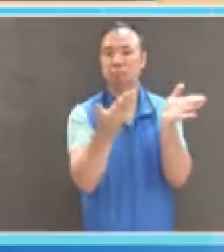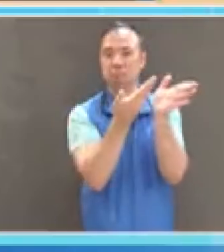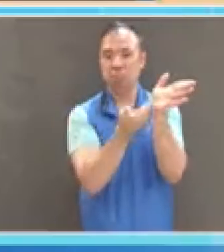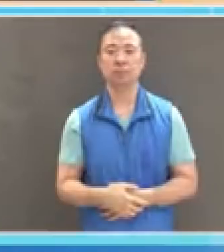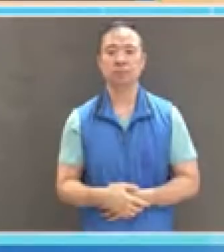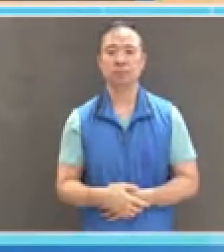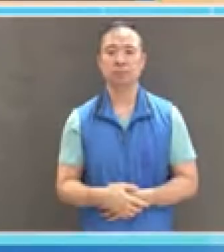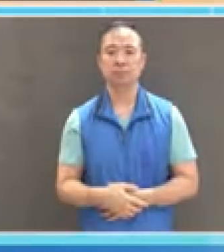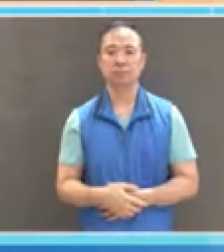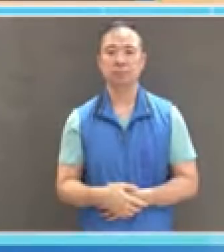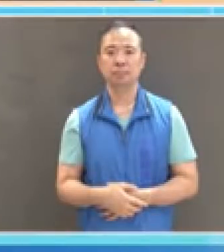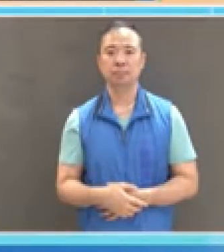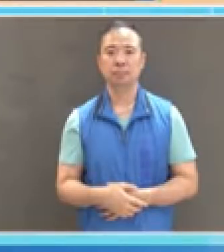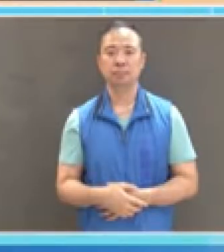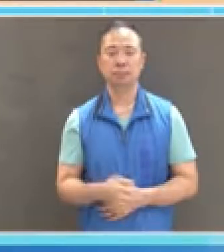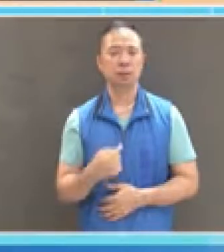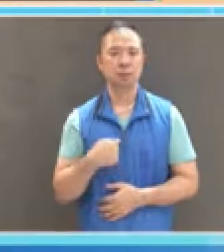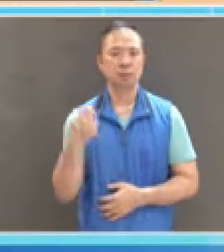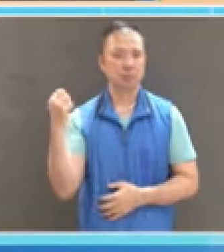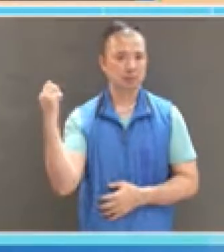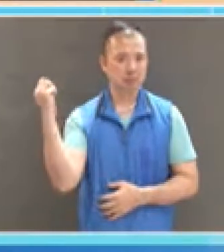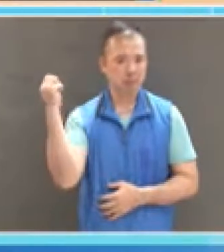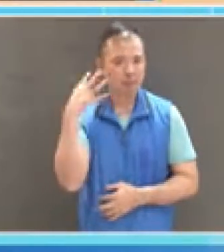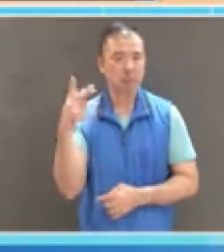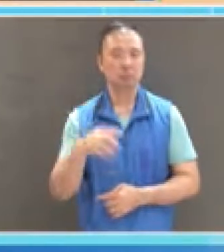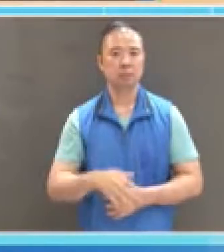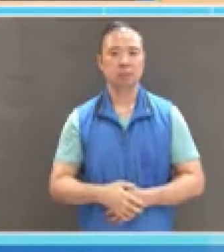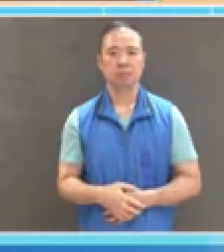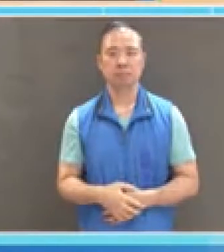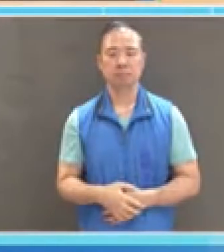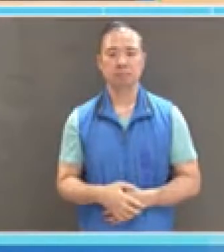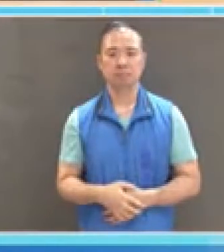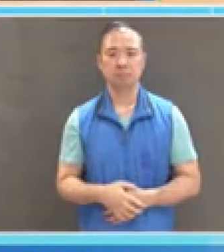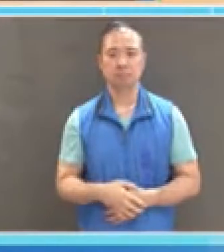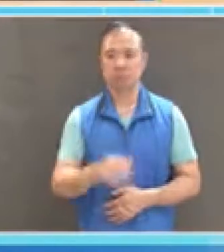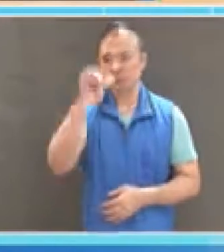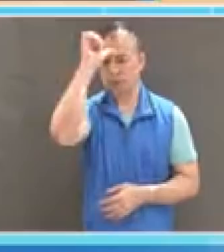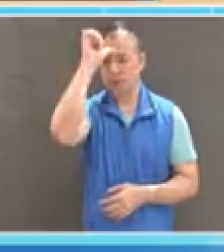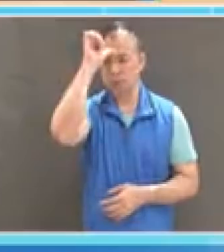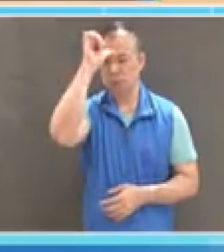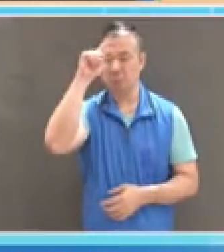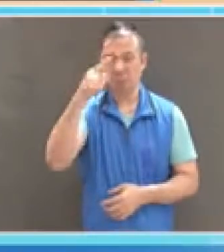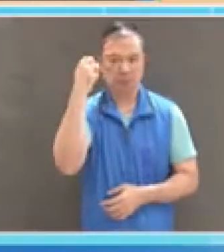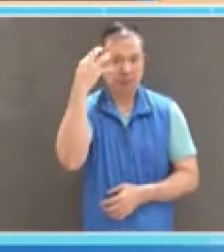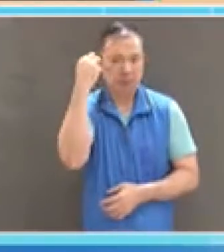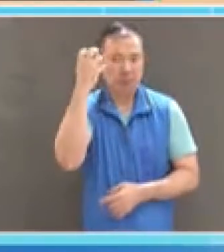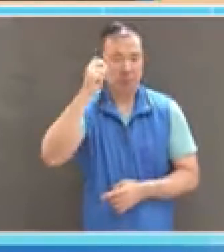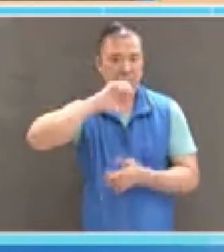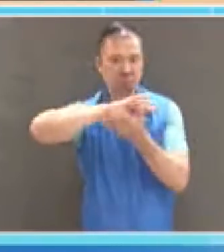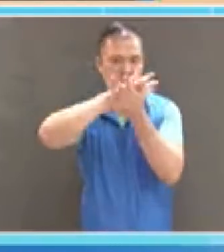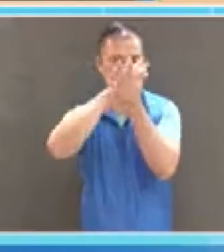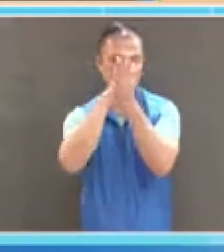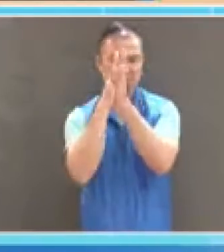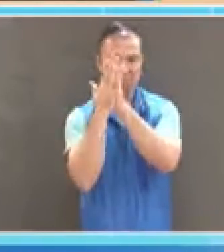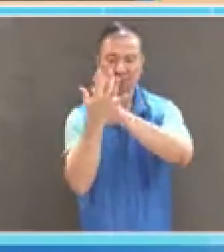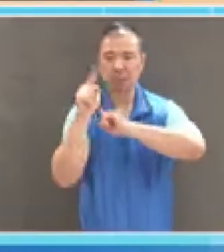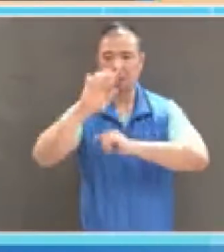昨天我听到德尔塔印度变种病毒击败，一听